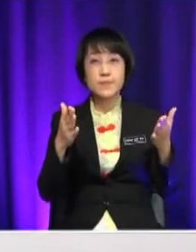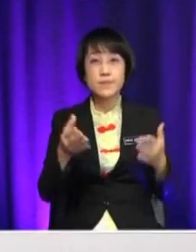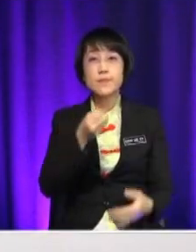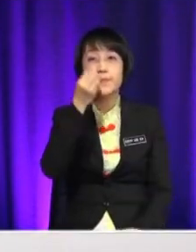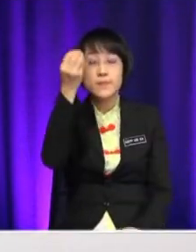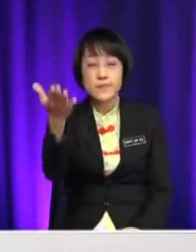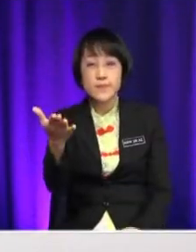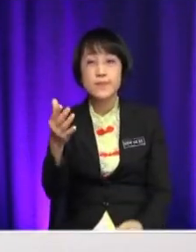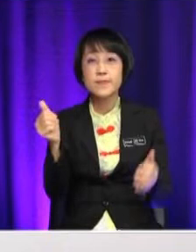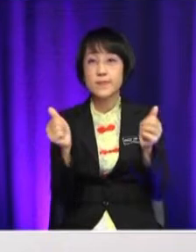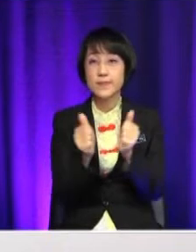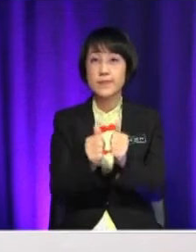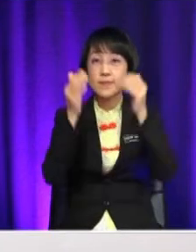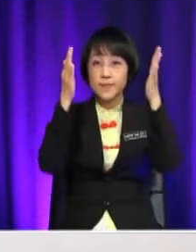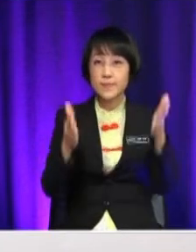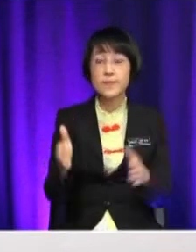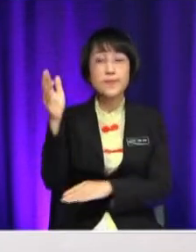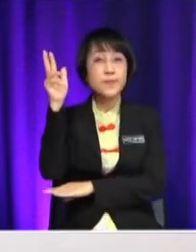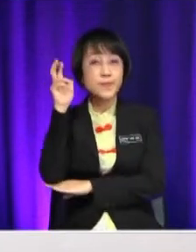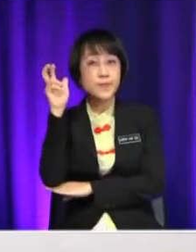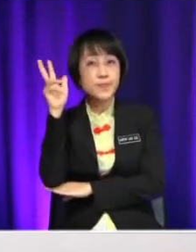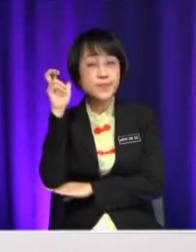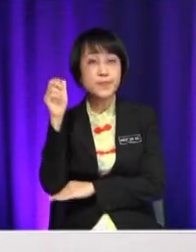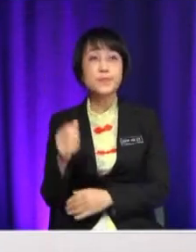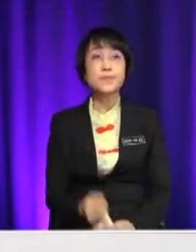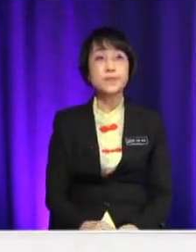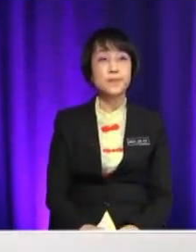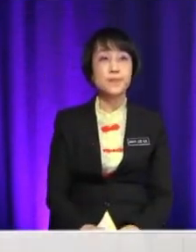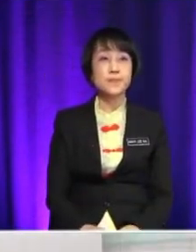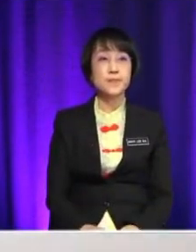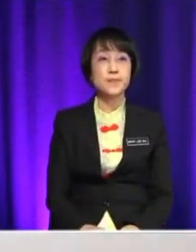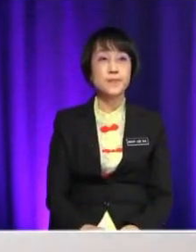Okey, seterusnya untuk yang ketiga ni